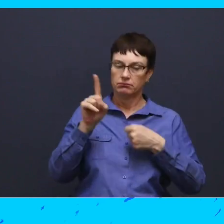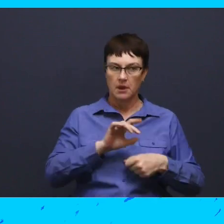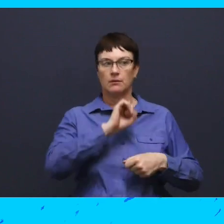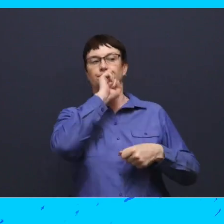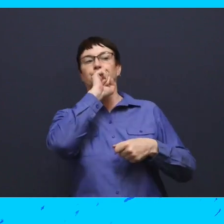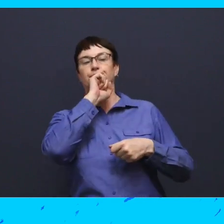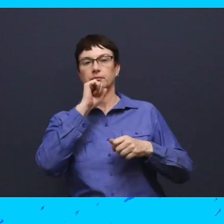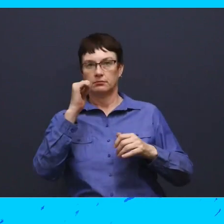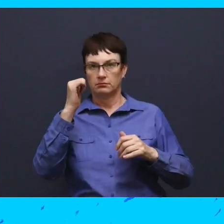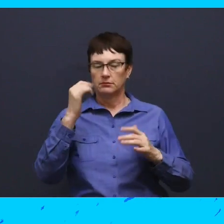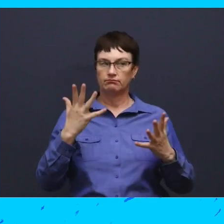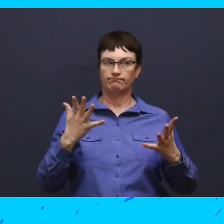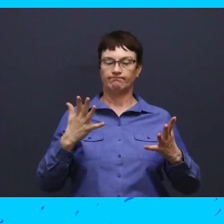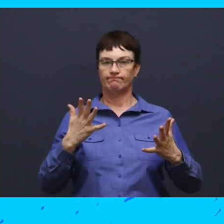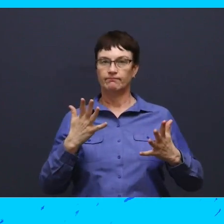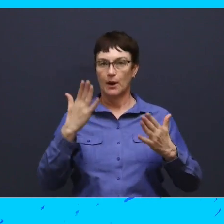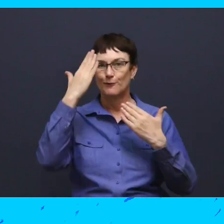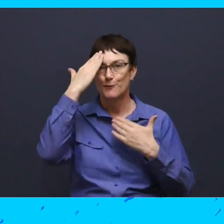assez